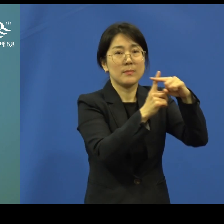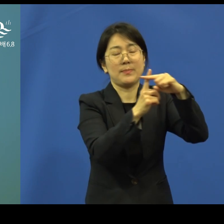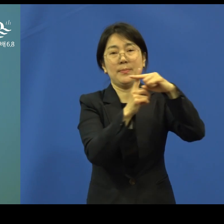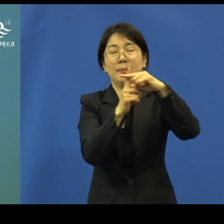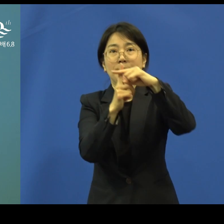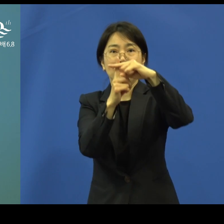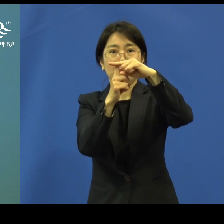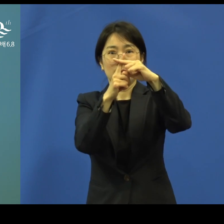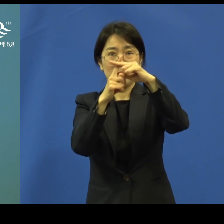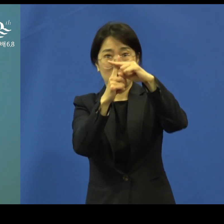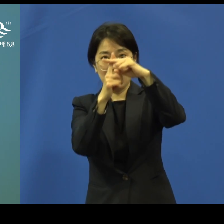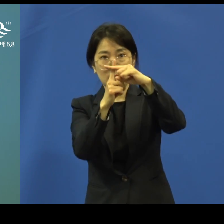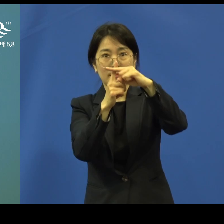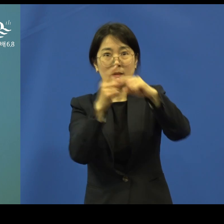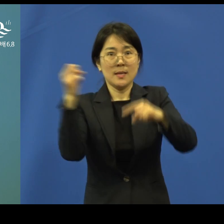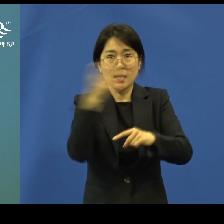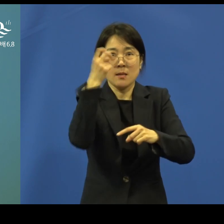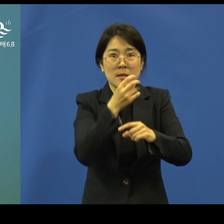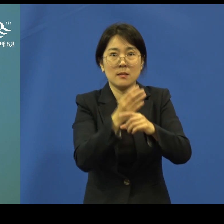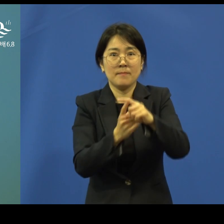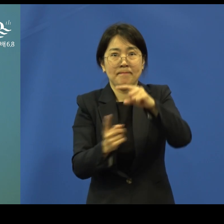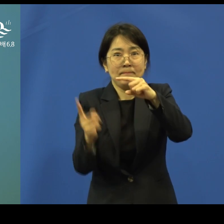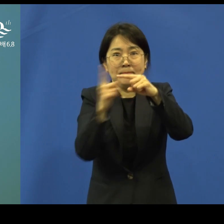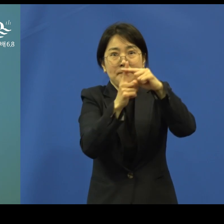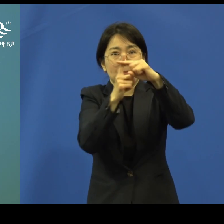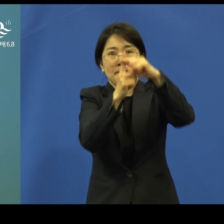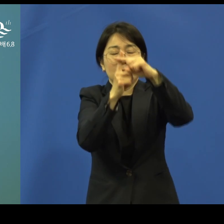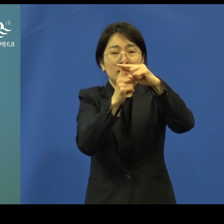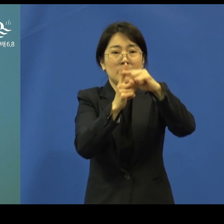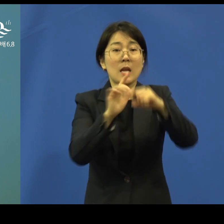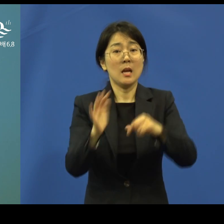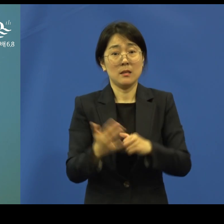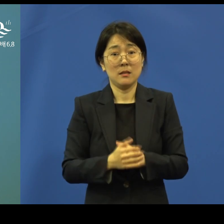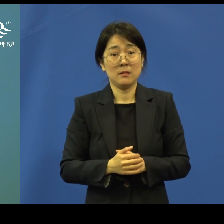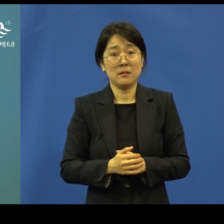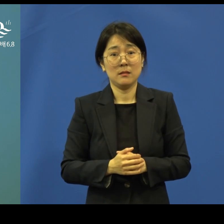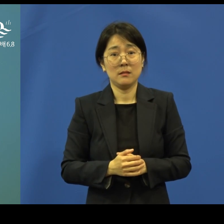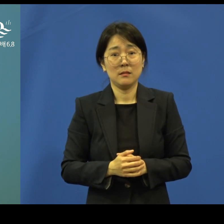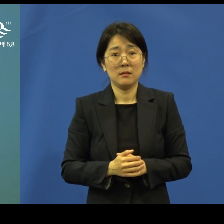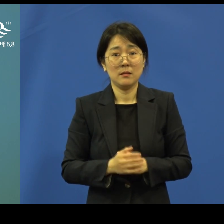겉모양의 신앙만으로 우리는 만족할 수 없고 그 치료만으로 내치장한